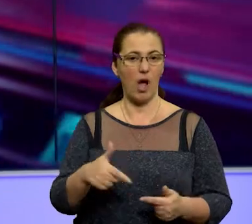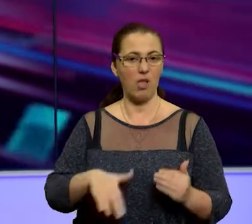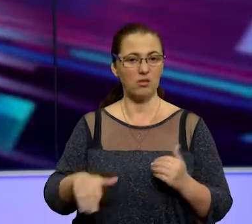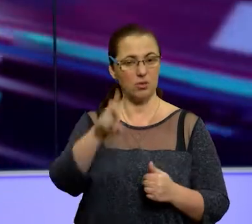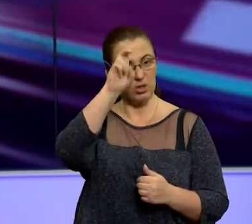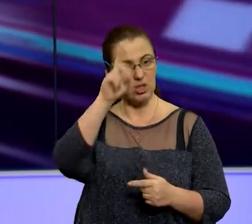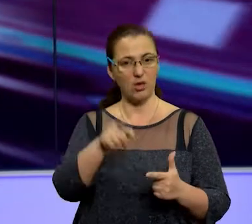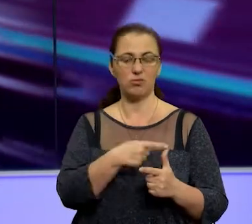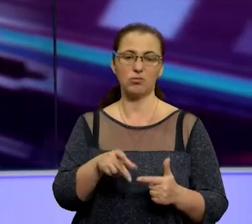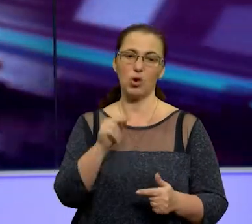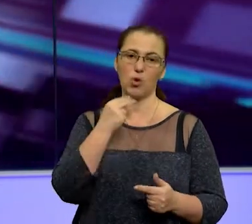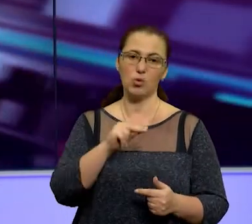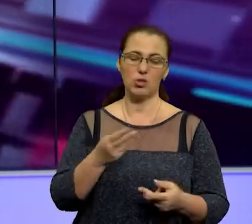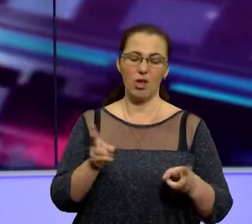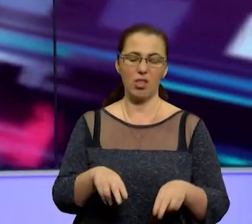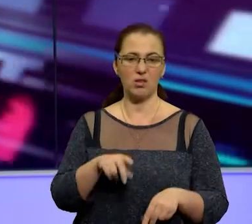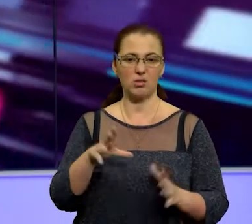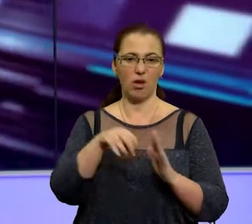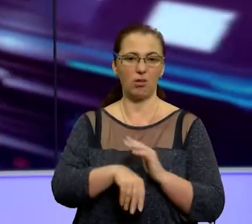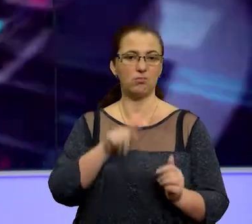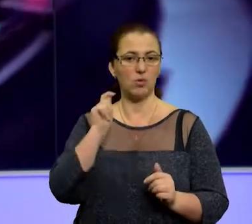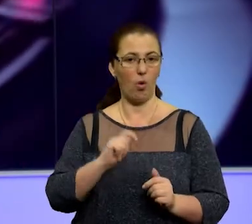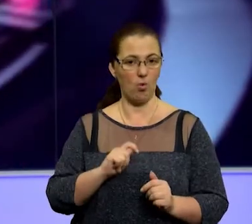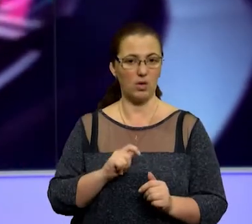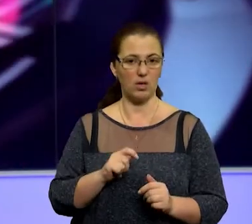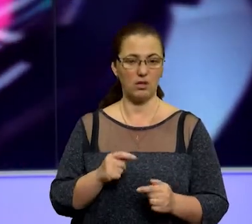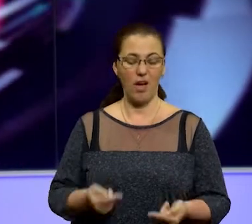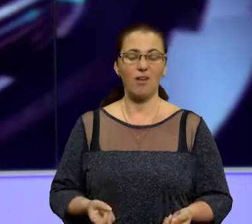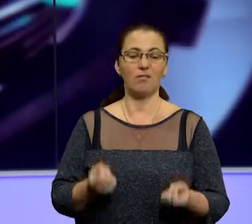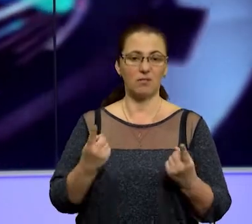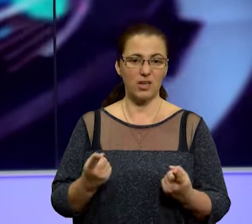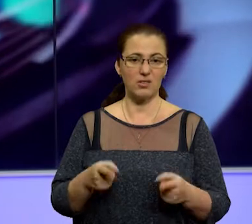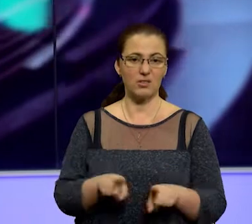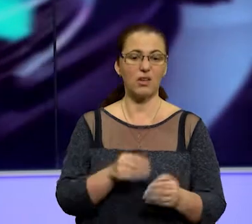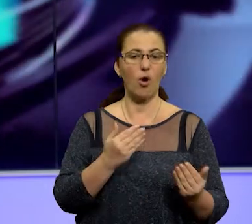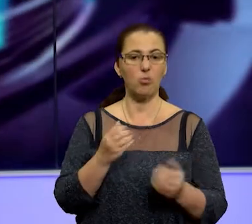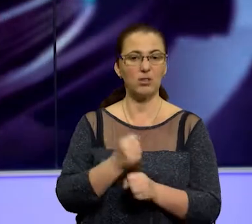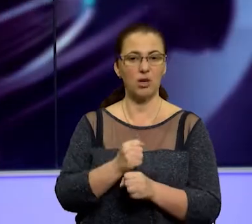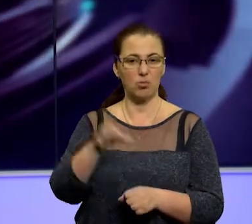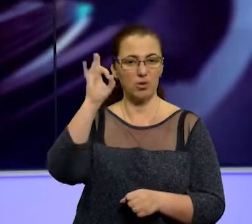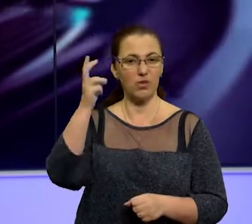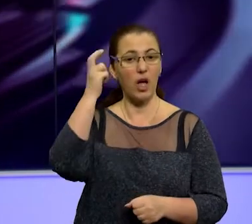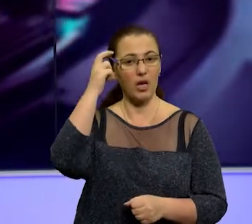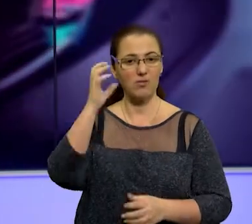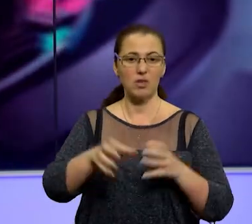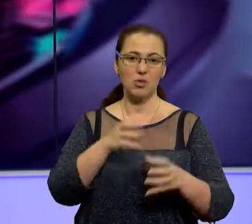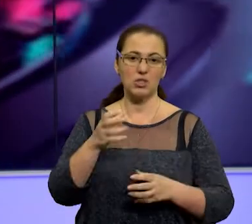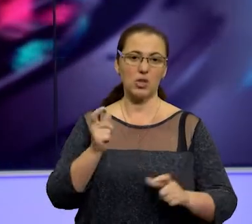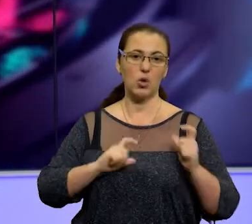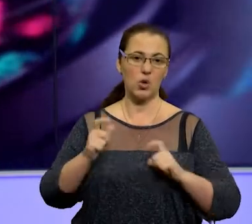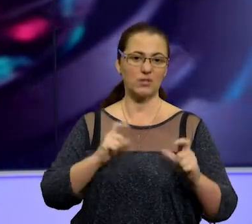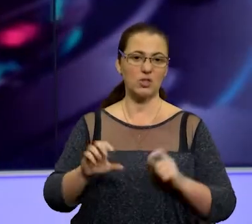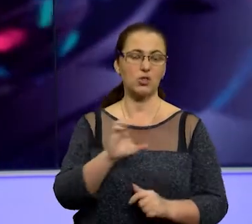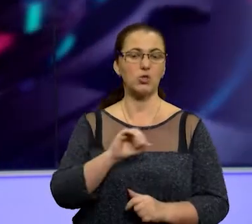чи краще залишитись у складі унітарної України. Як з'ясувалося, таке опитування робив знаний Київський міжнародний інститут соціології